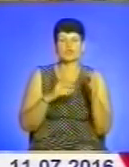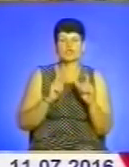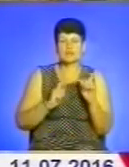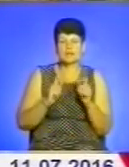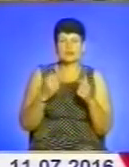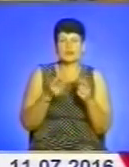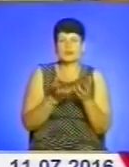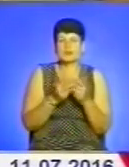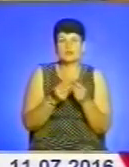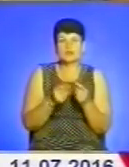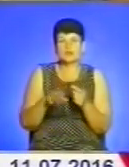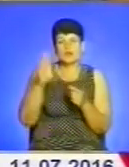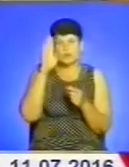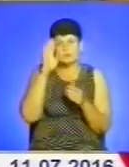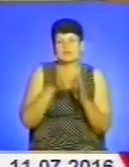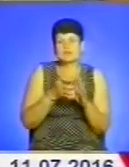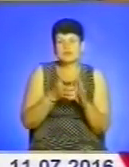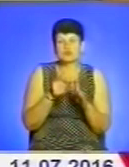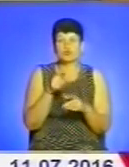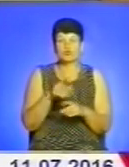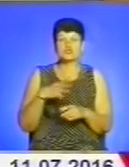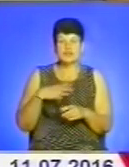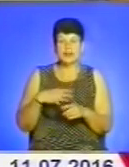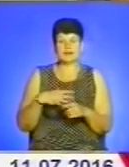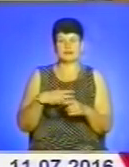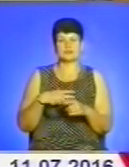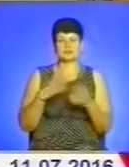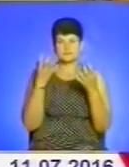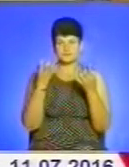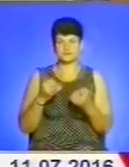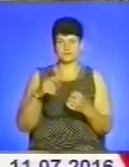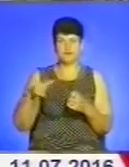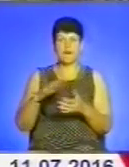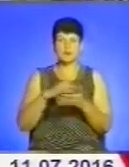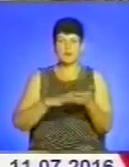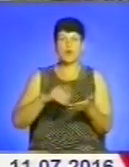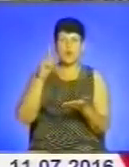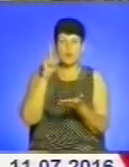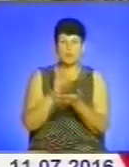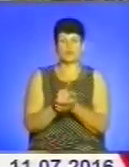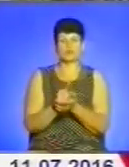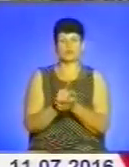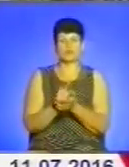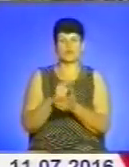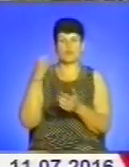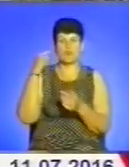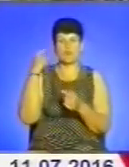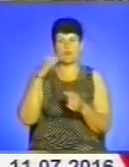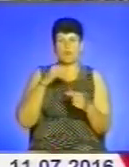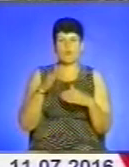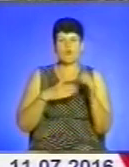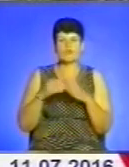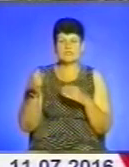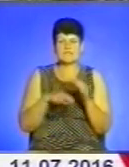хлопців недостатньо, тому у військкоматі чекають на наступних кандидатів. Далі обов'язковий професійно-психологічний відбір та